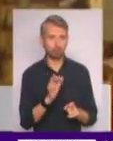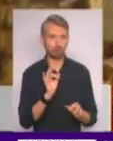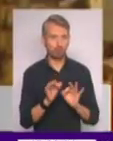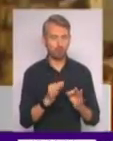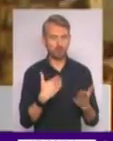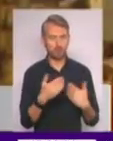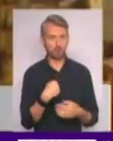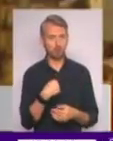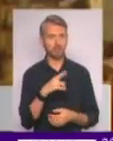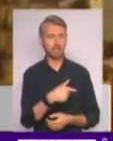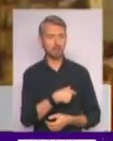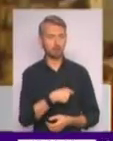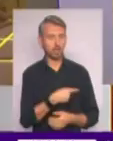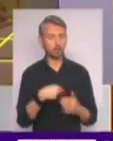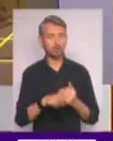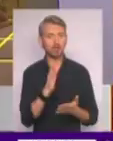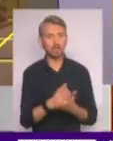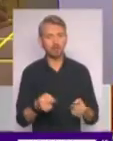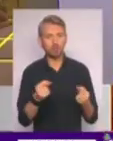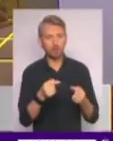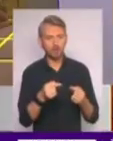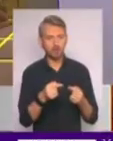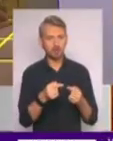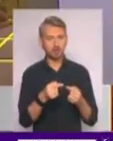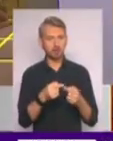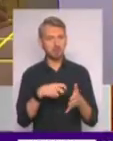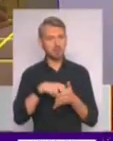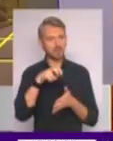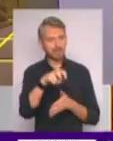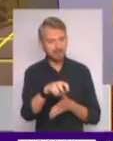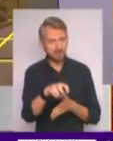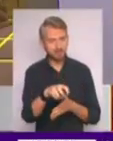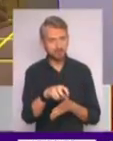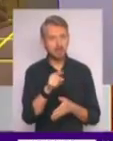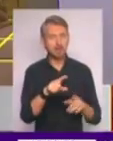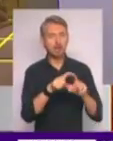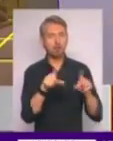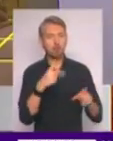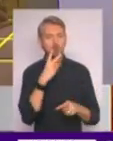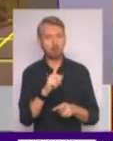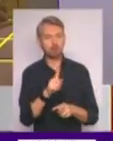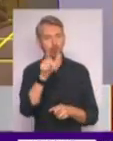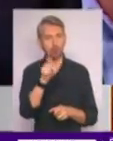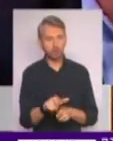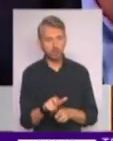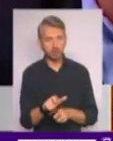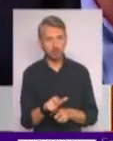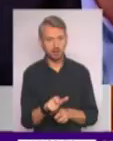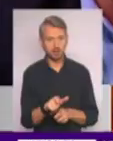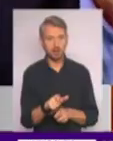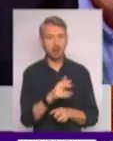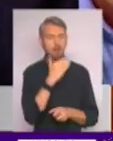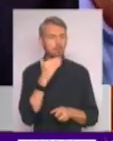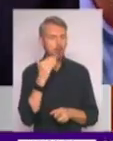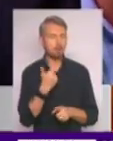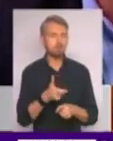як на депутата, тому що є відповідний, скажімо так, референтний лист. Ці компанії бачать, що людина, які багато